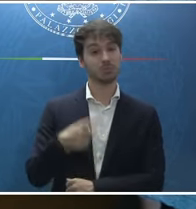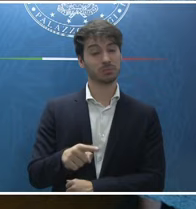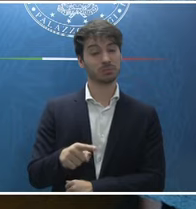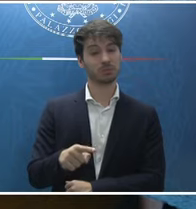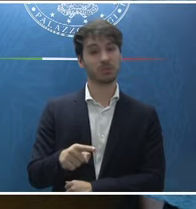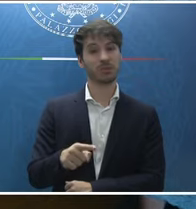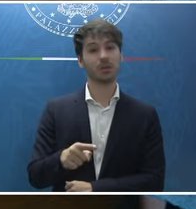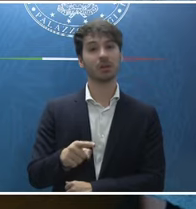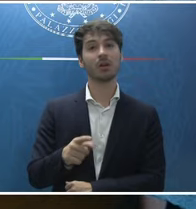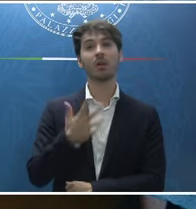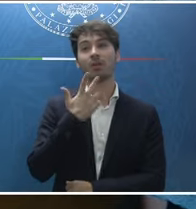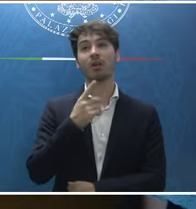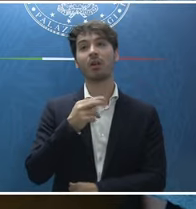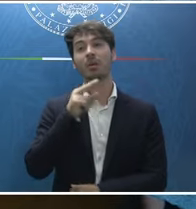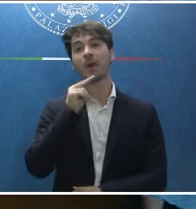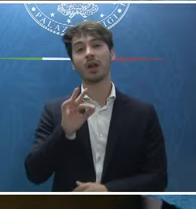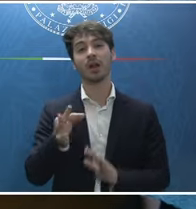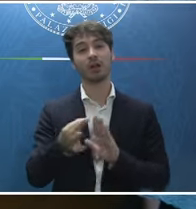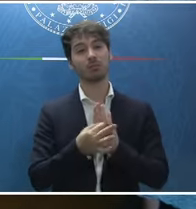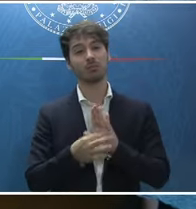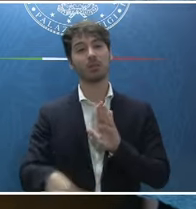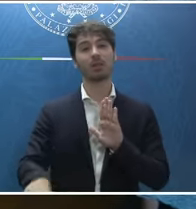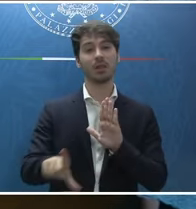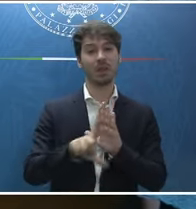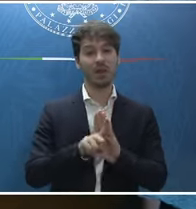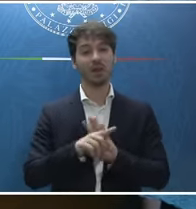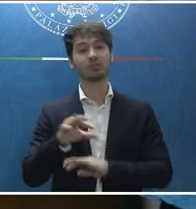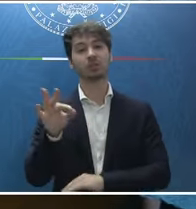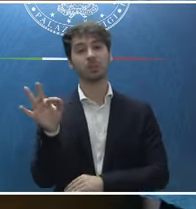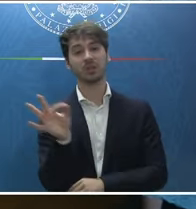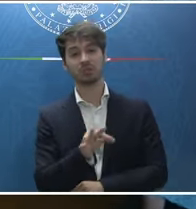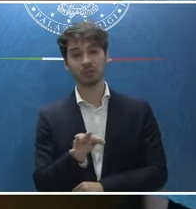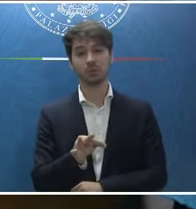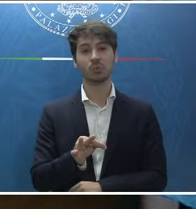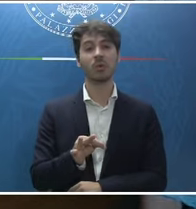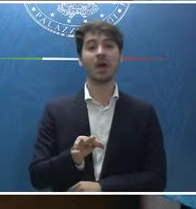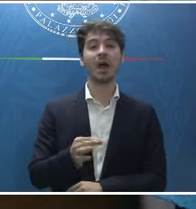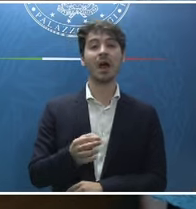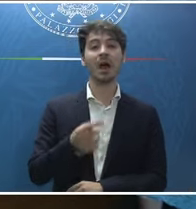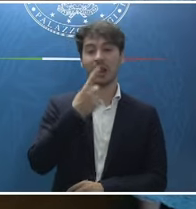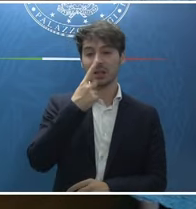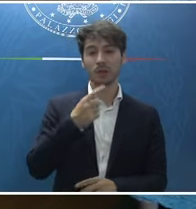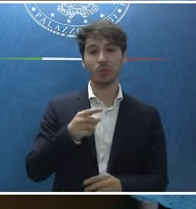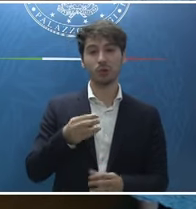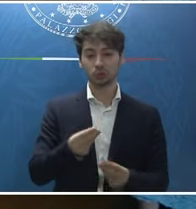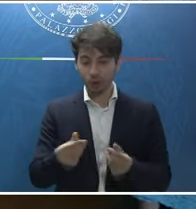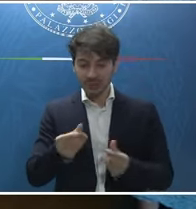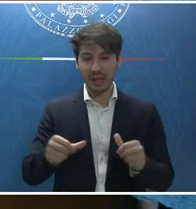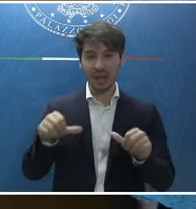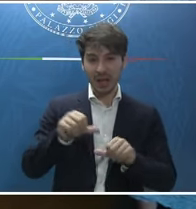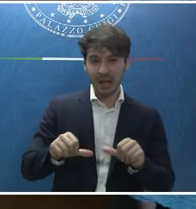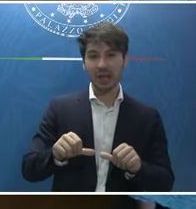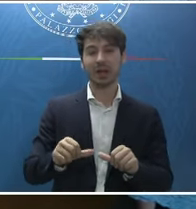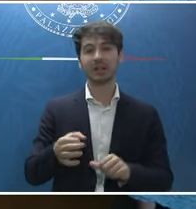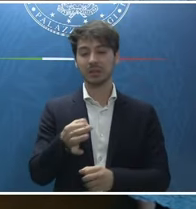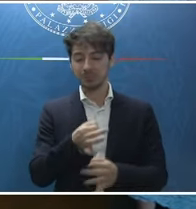per invocare norme, per parlare di percentuali, di principio attivo, di grammi, microgrammi e così